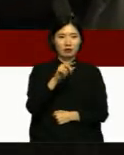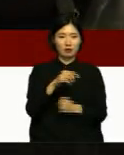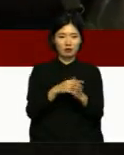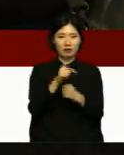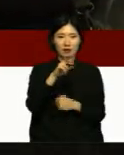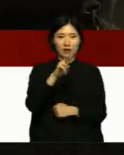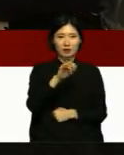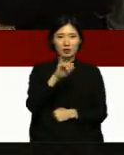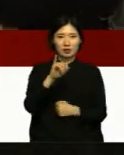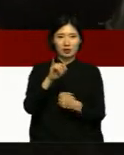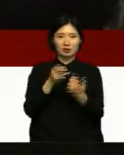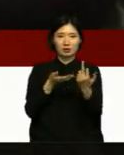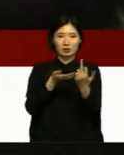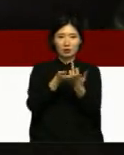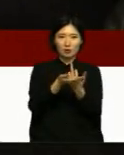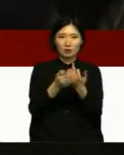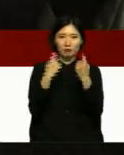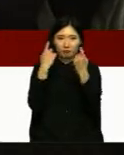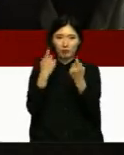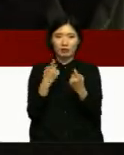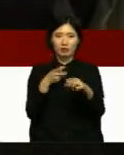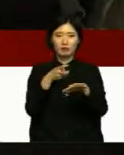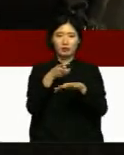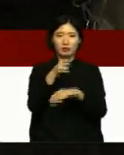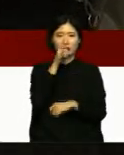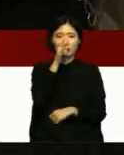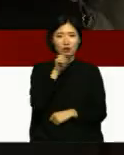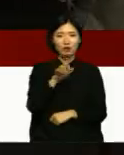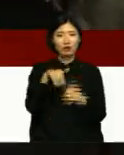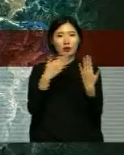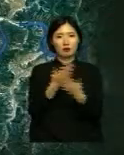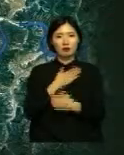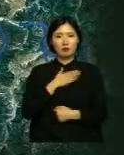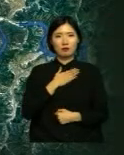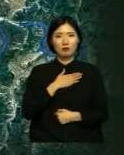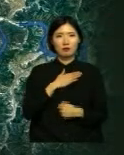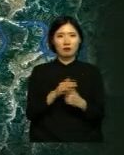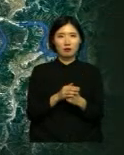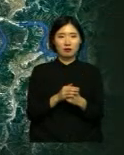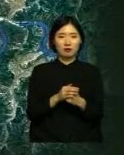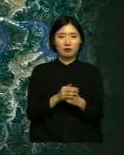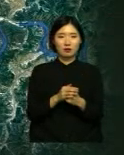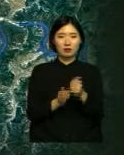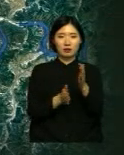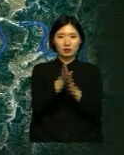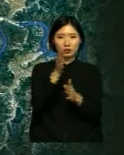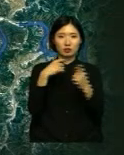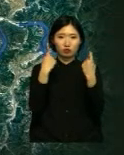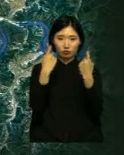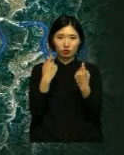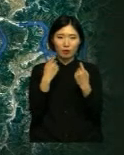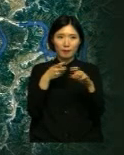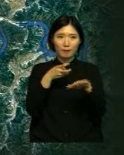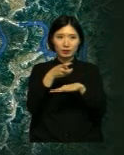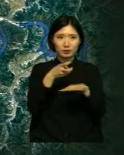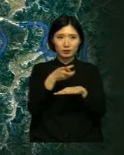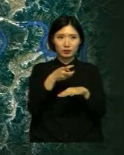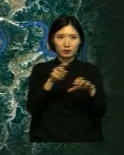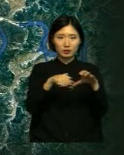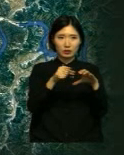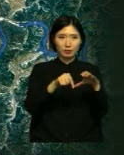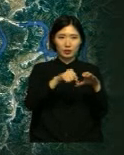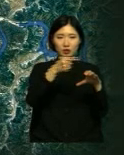어떻게 남이섬은 투어버스 있는 거 다 알아요. 가평 시티 투어 버스는 가평 터미널을